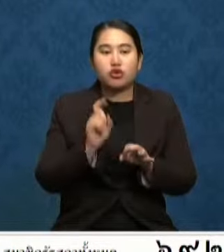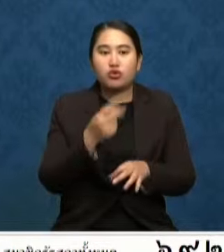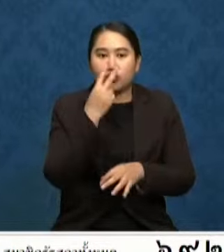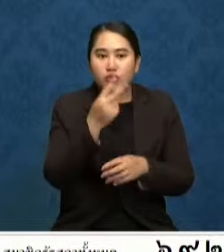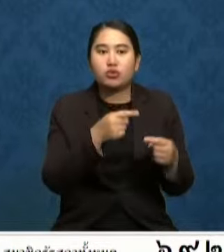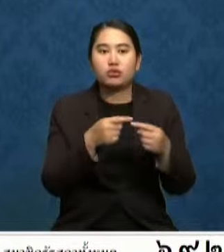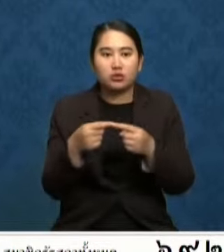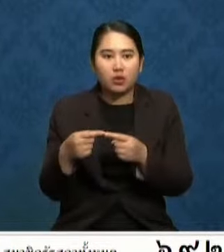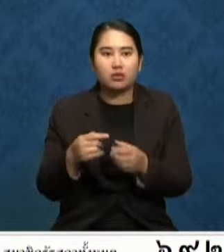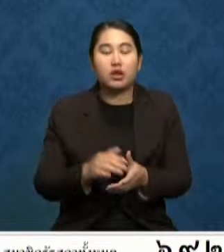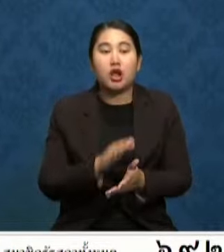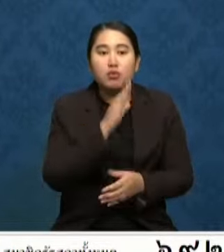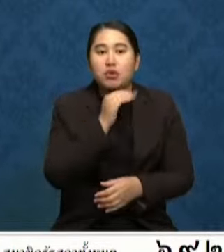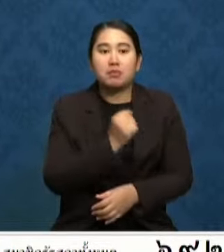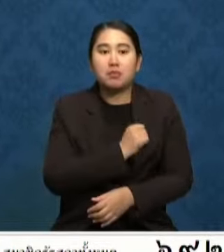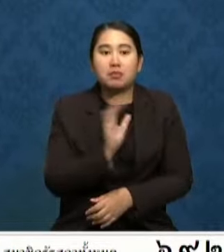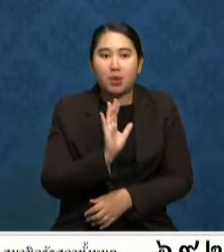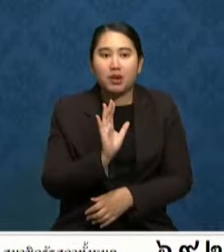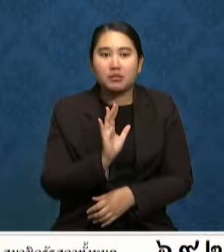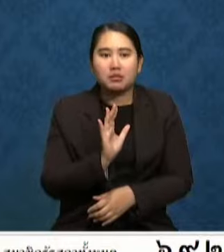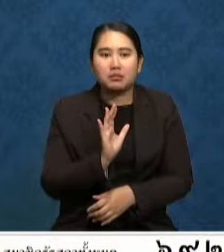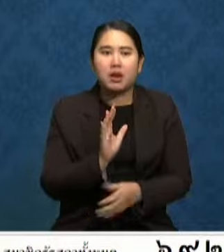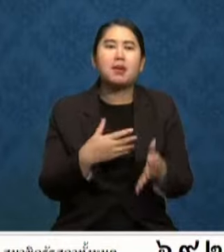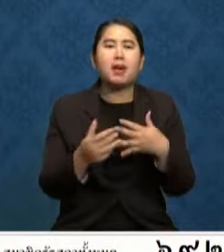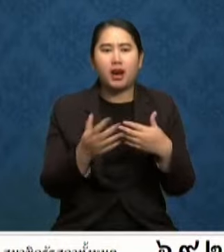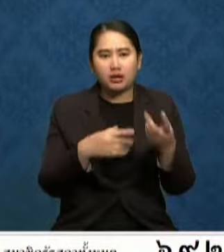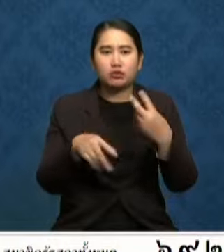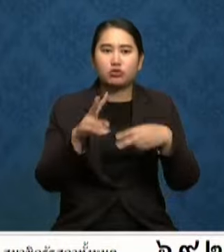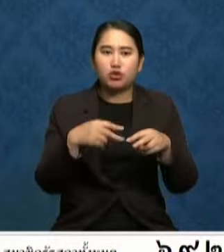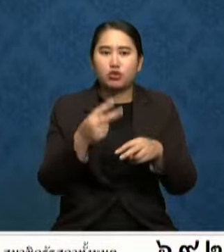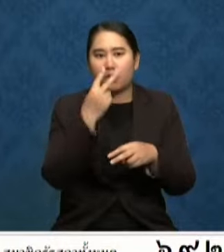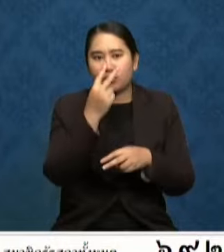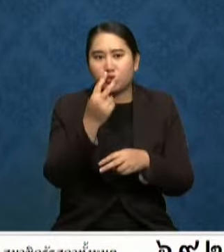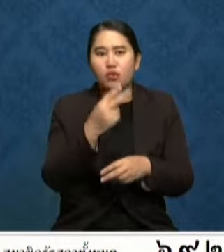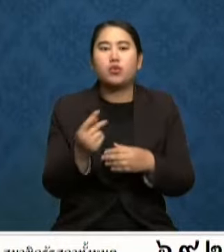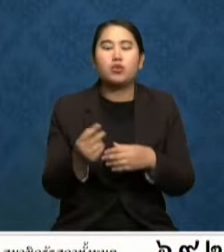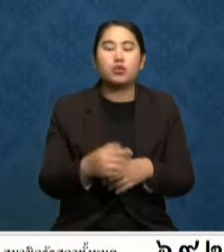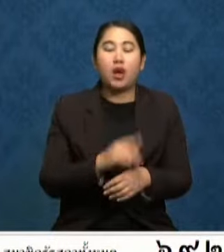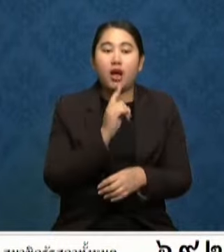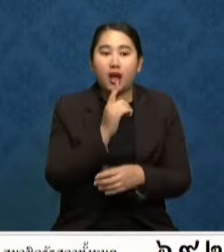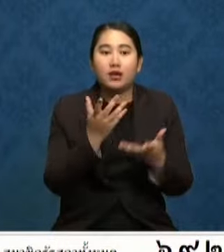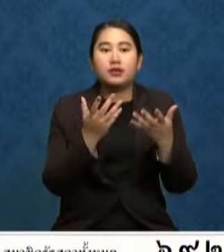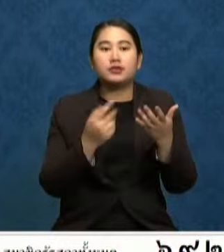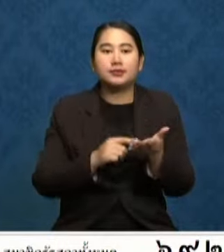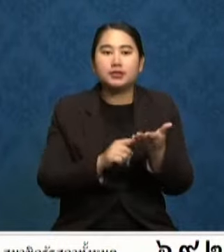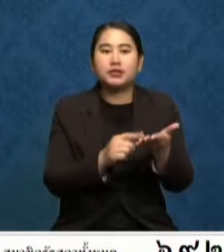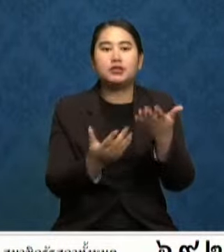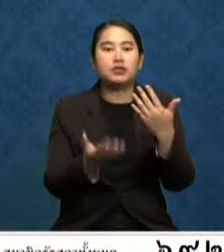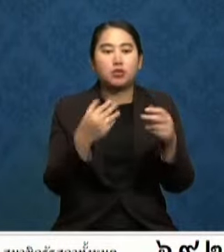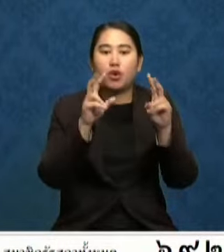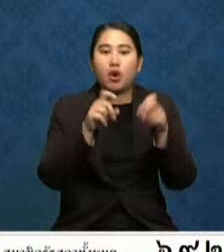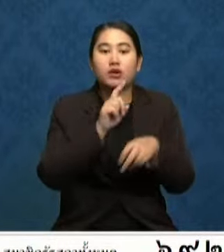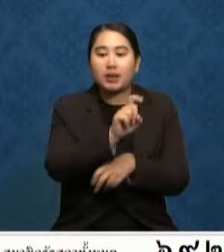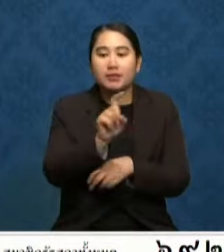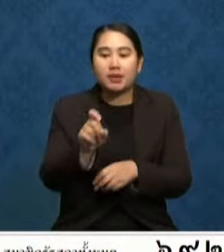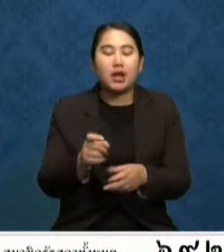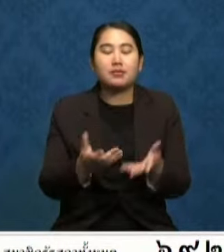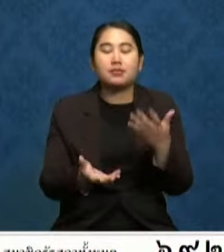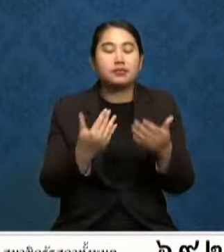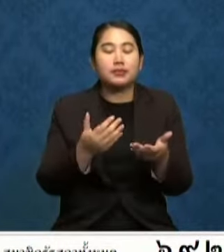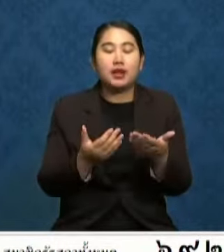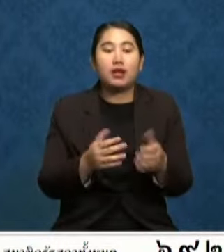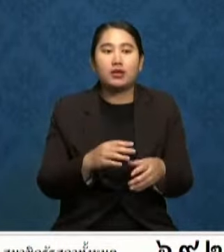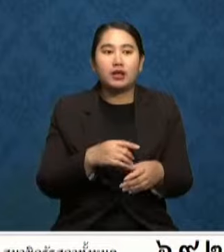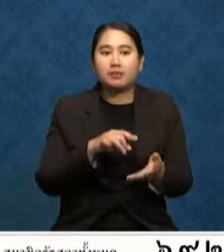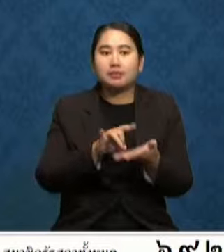ดกต่ไปถ้าไม่ไวเราก็ถวดสอบลงแส่ยื่นกระทุ อภีปลายแงใจ